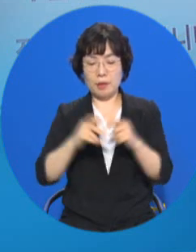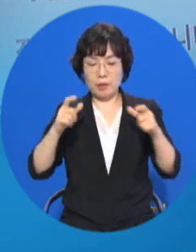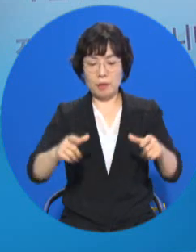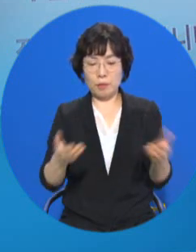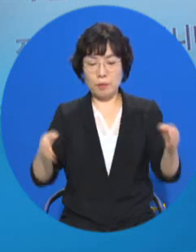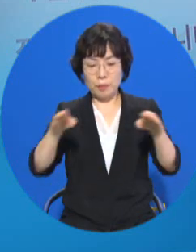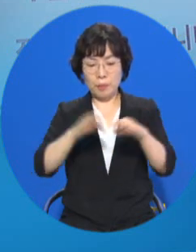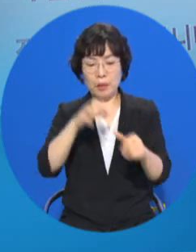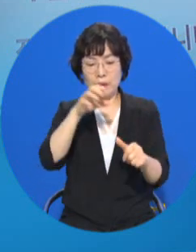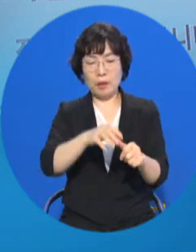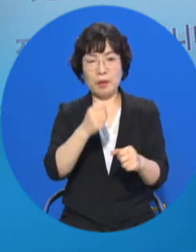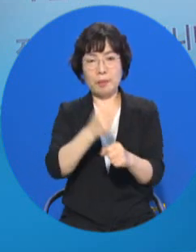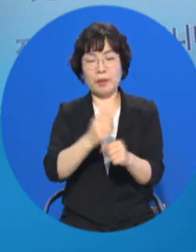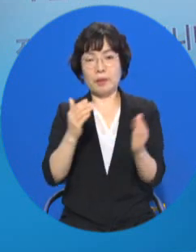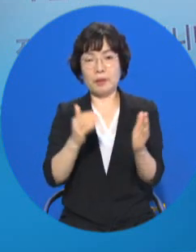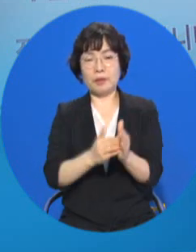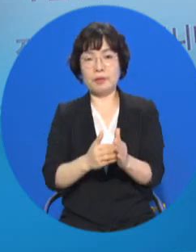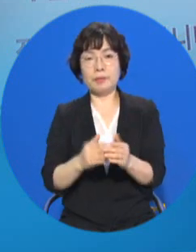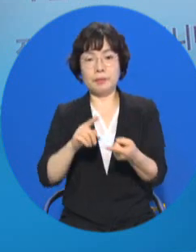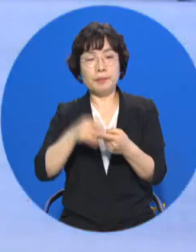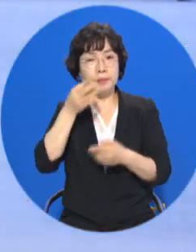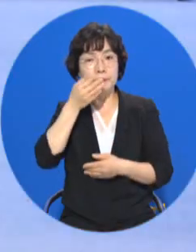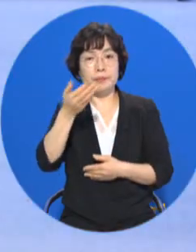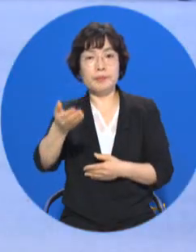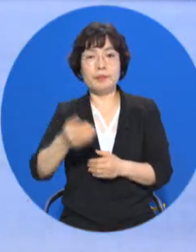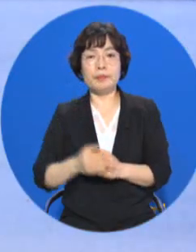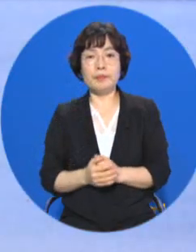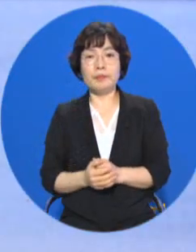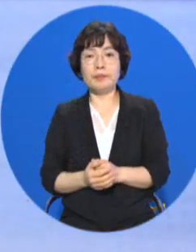격리 공간이 만들어졌습니다. 김한수 기자입니다.